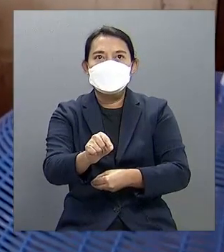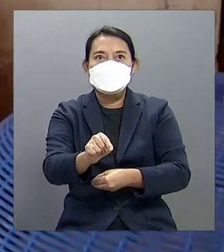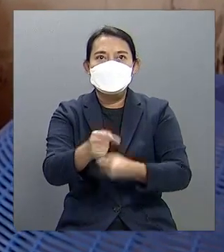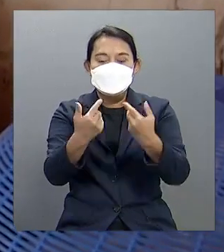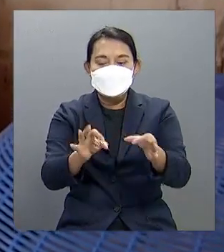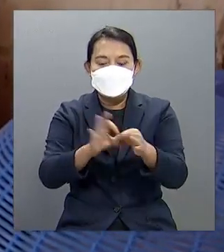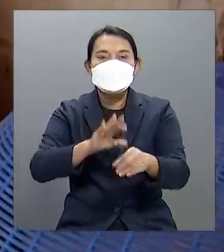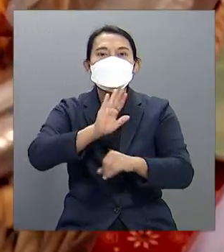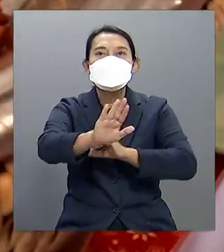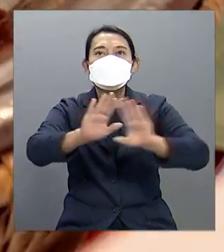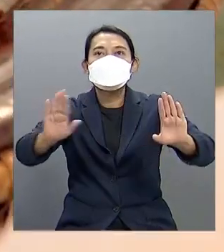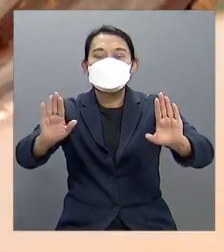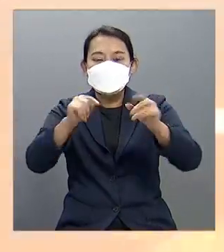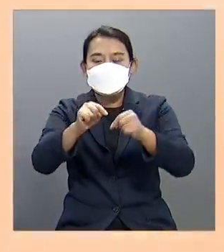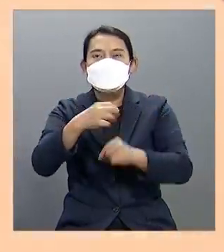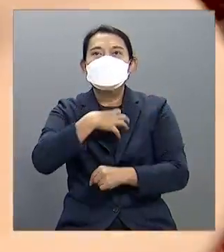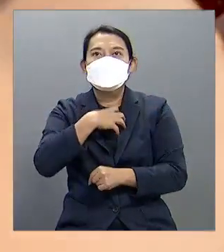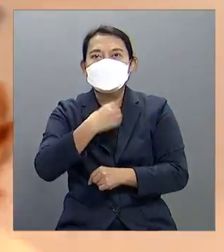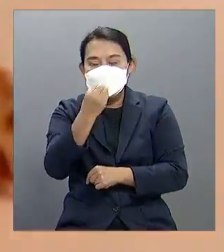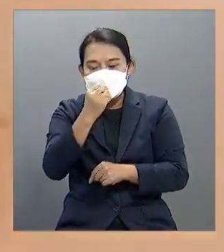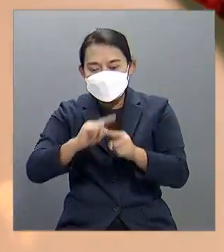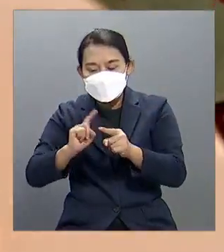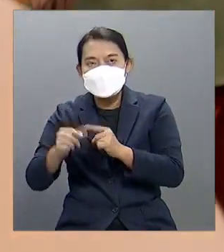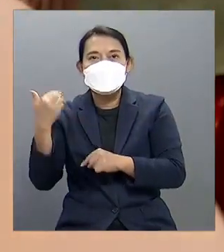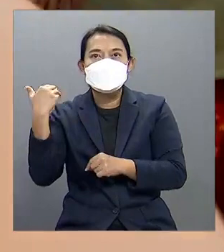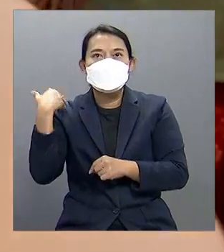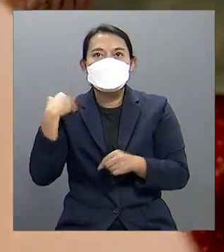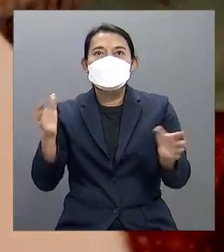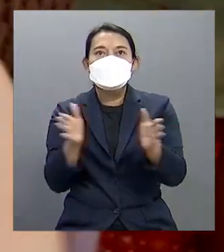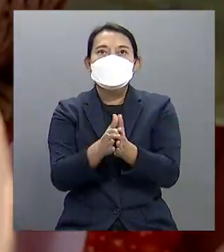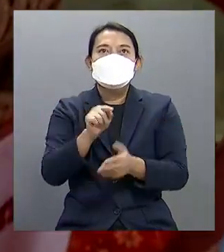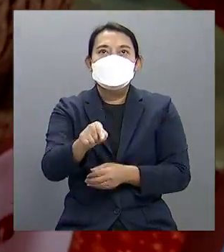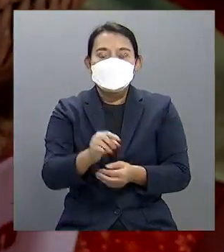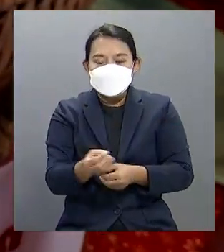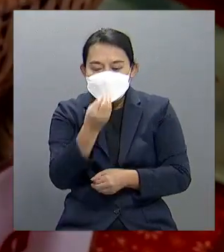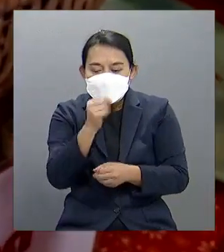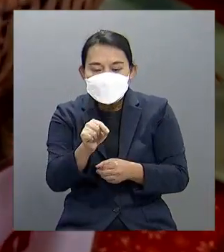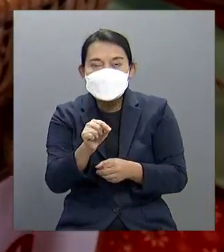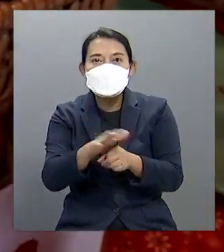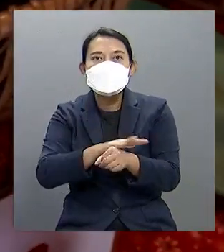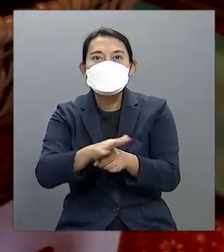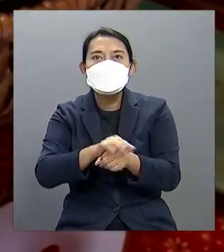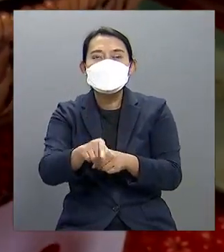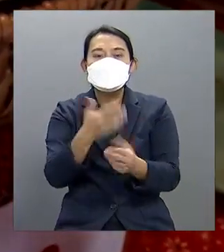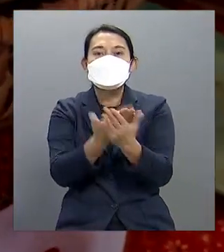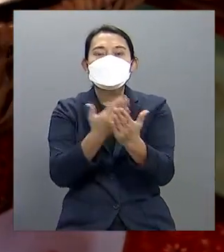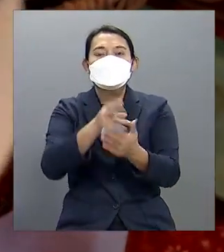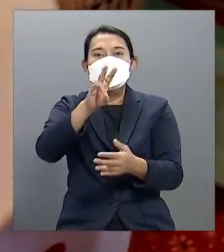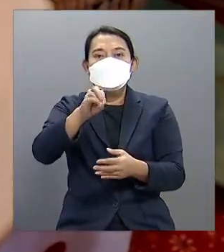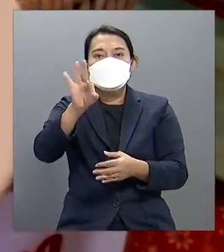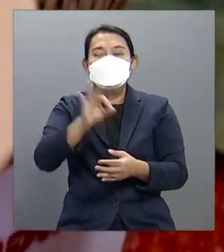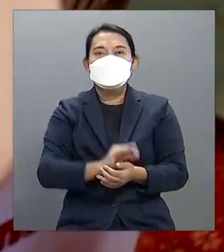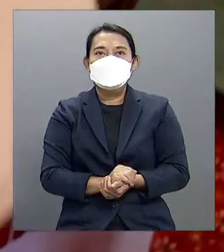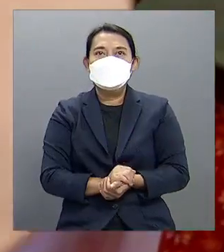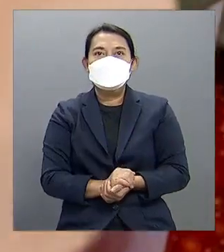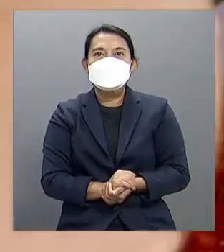าที่ต้องการรับประทานหลายๆอย่างในเวลาเดียวกันแล้วในราคาที่จับต้องได้ด้วย79 บาท เมื่อกี้เห็นป้ายอยู่ว่า10 โมงถึ